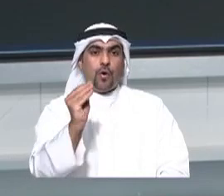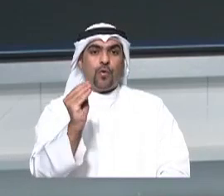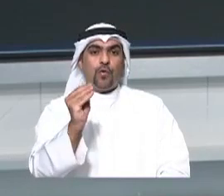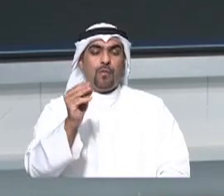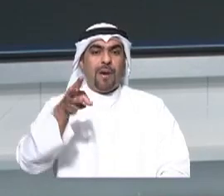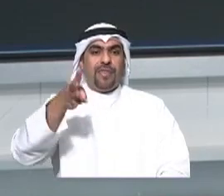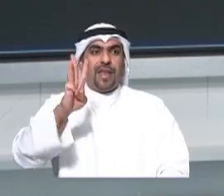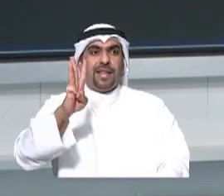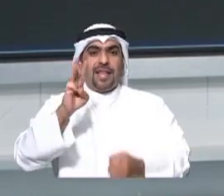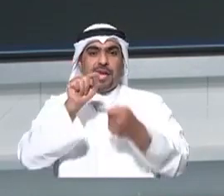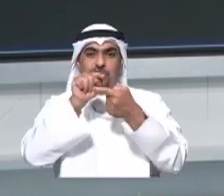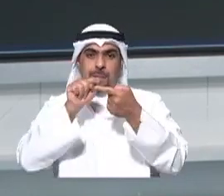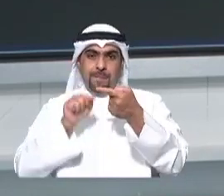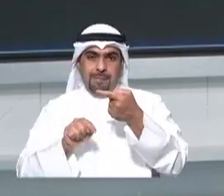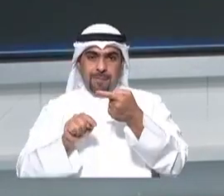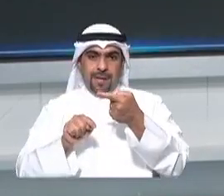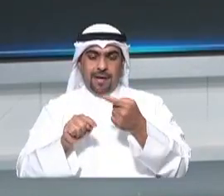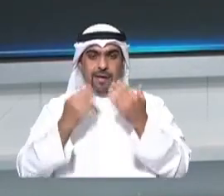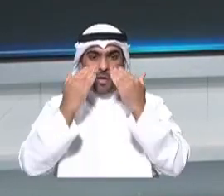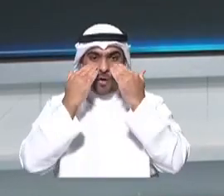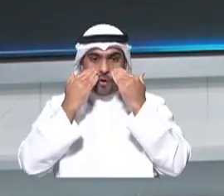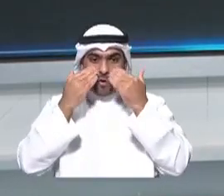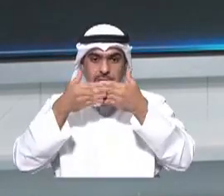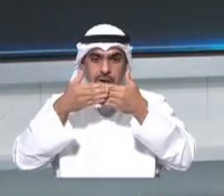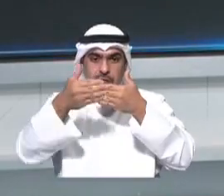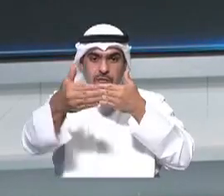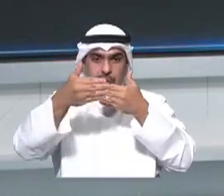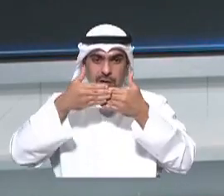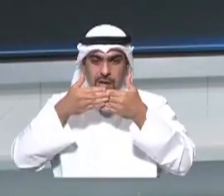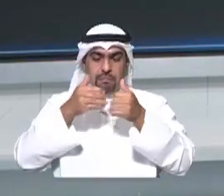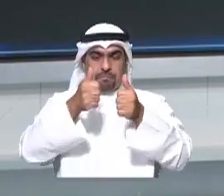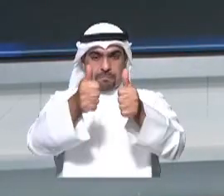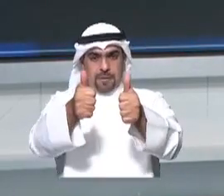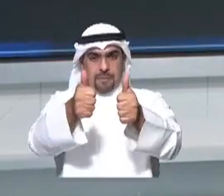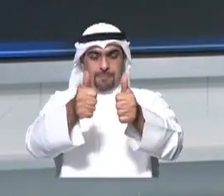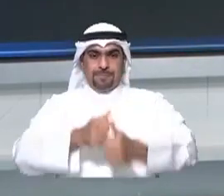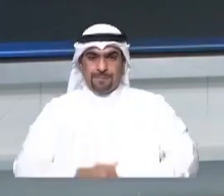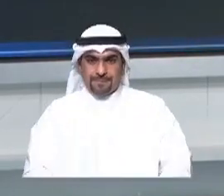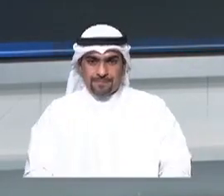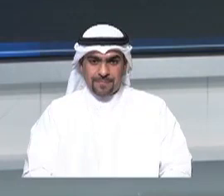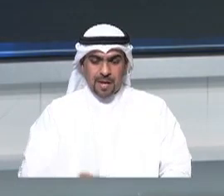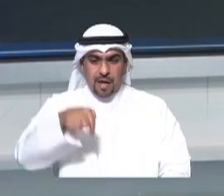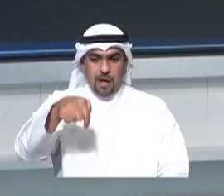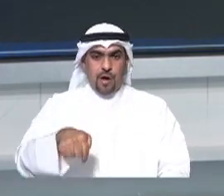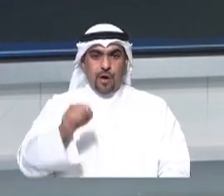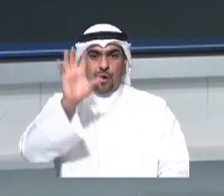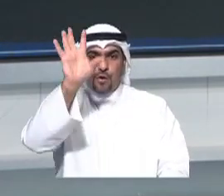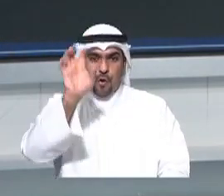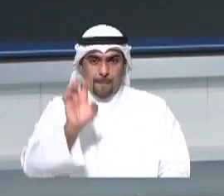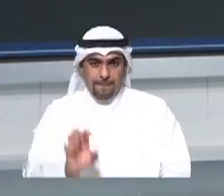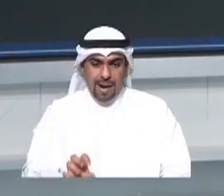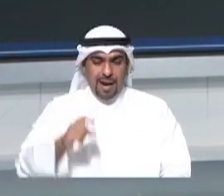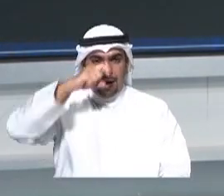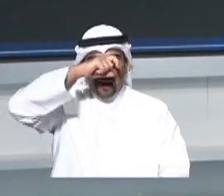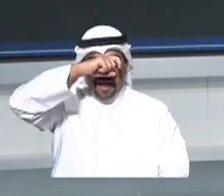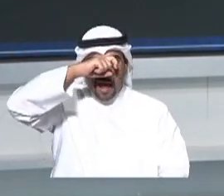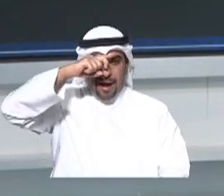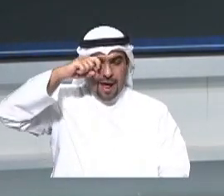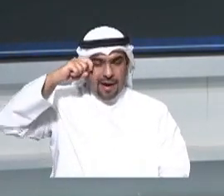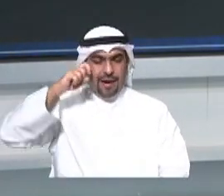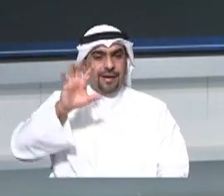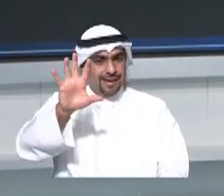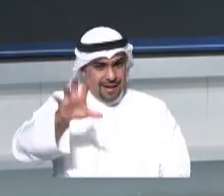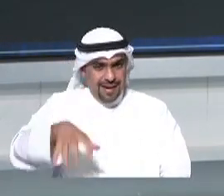متدنية 13%، أما الرؤية الأفقية جيدة تزيد عن 12 كم/ليلة الليلة. أجواءنا تميل الحرارة وأيضا أجواءنا